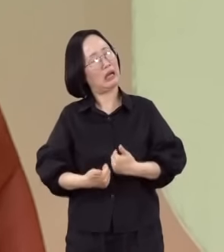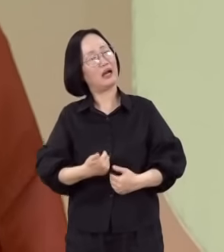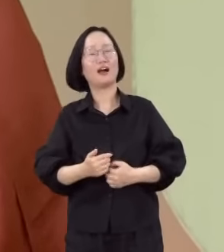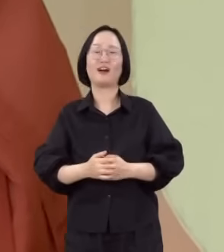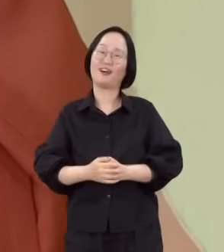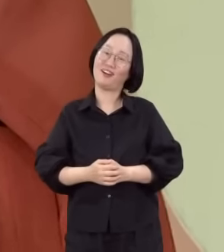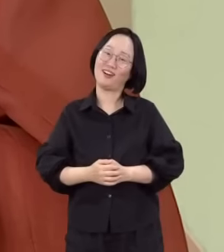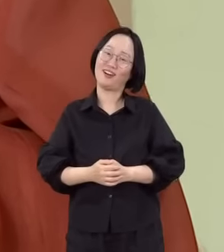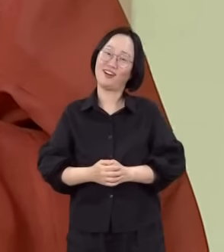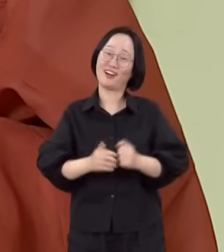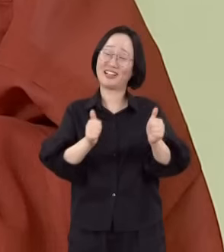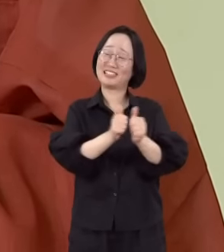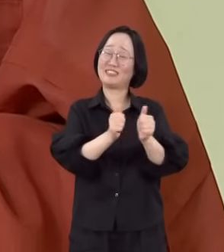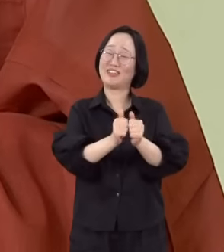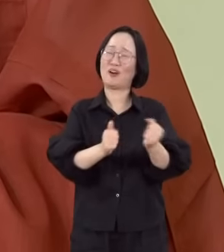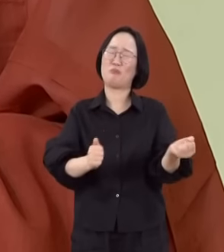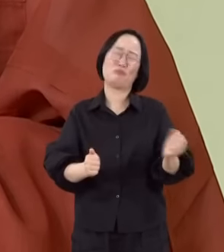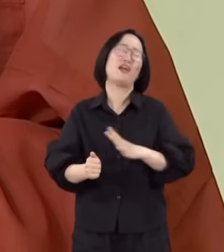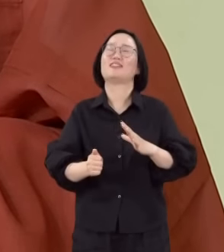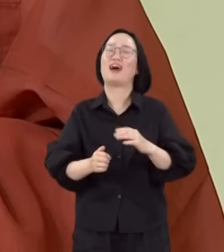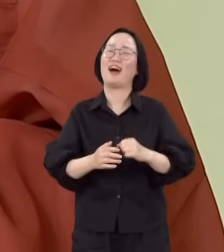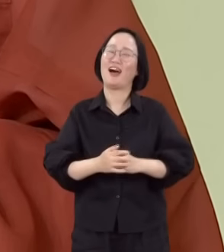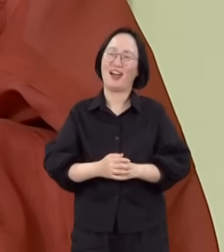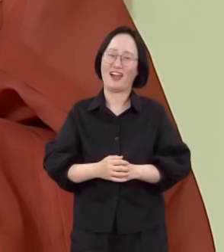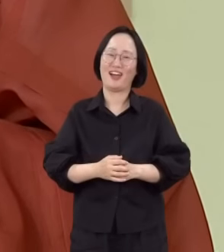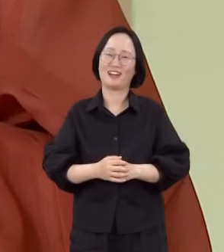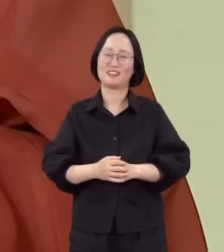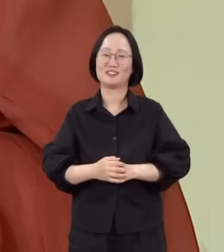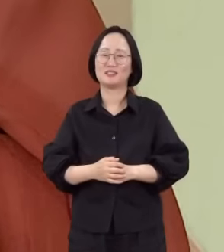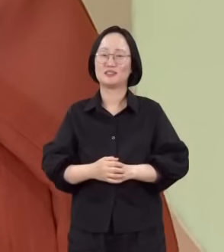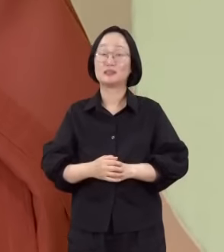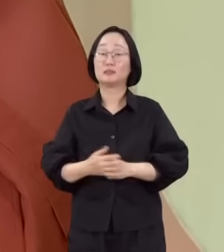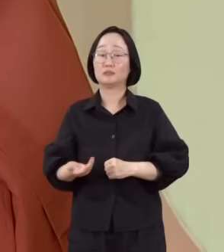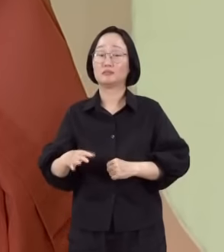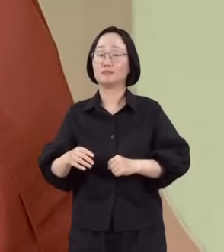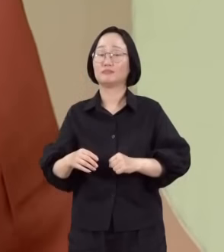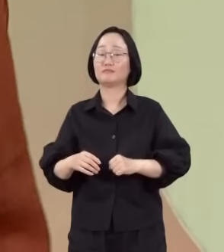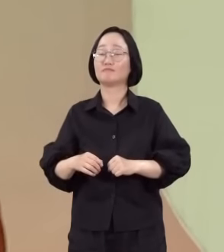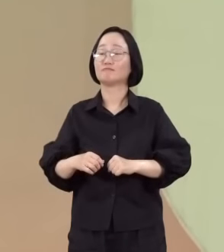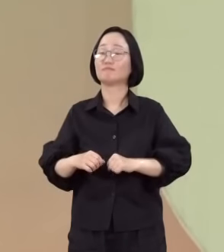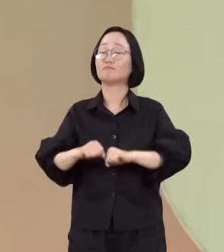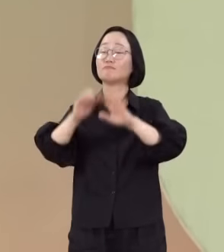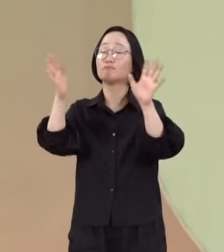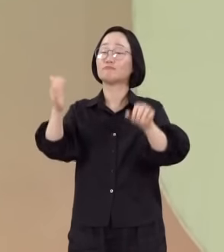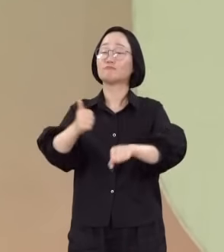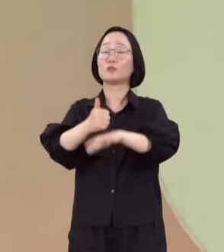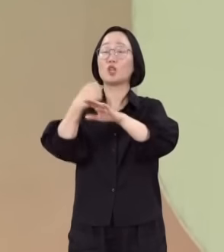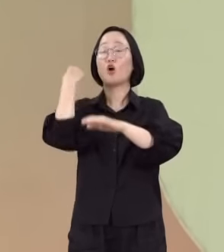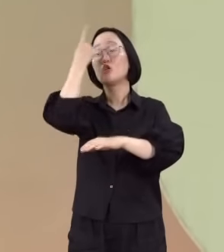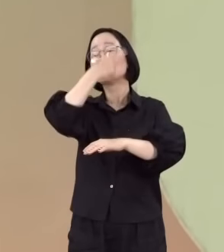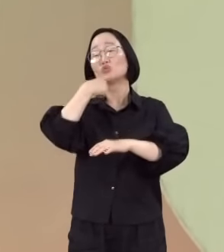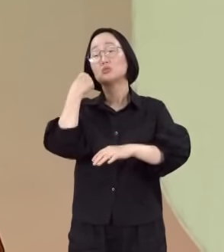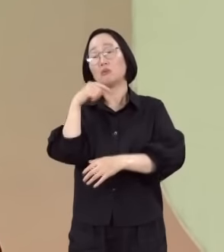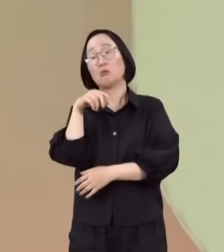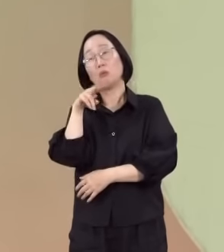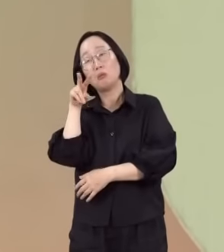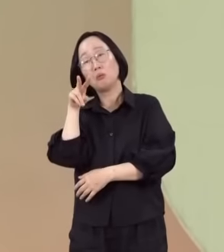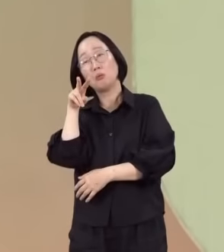놀랬어요 그러다가 그렇게 한참을 관세보살 얼굴에 보이다가 사 이제